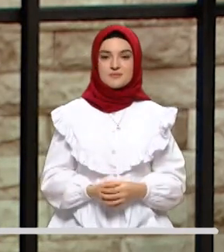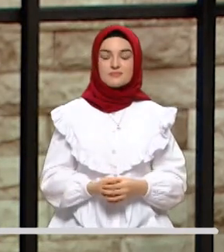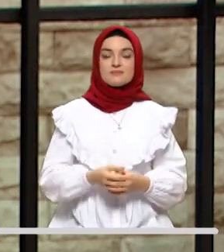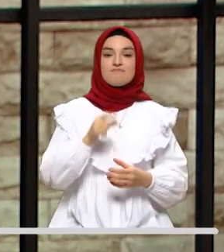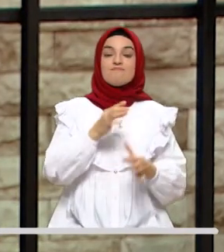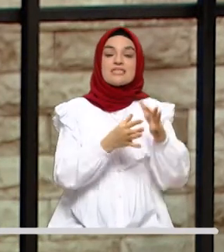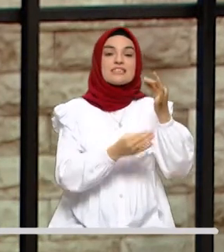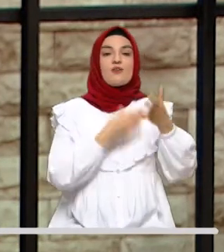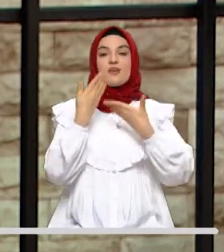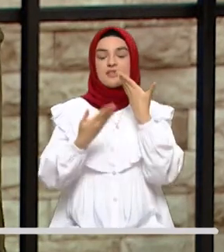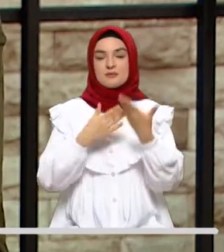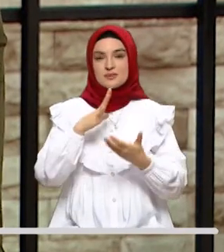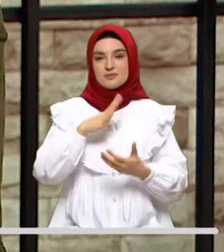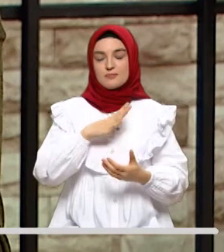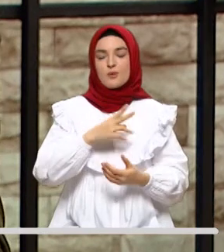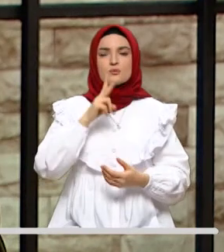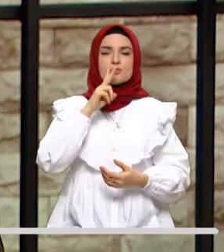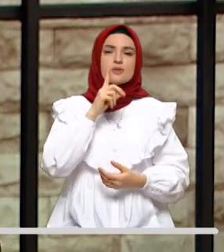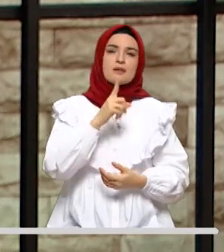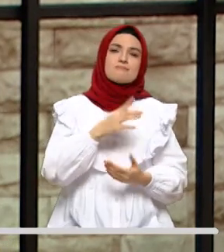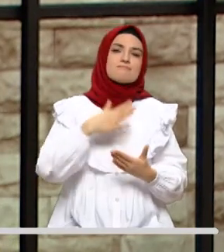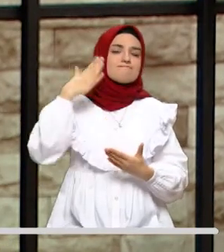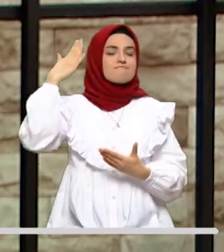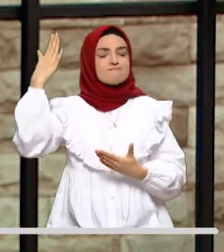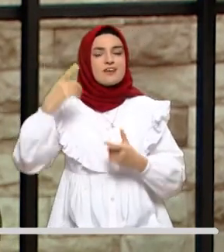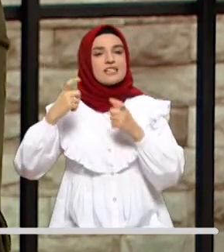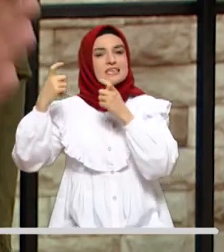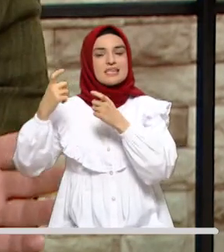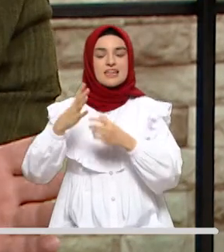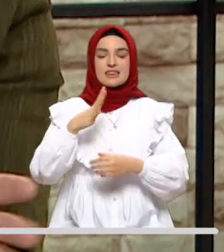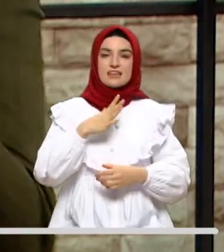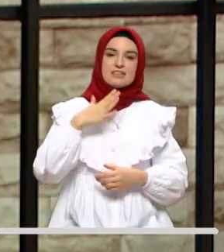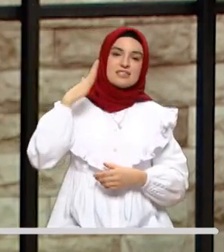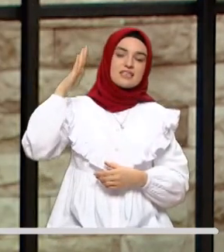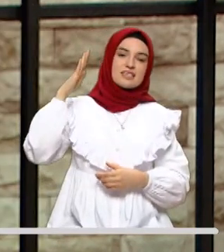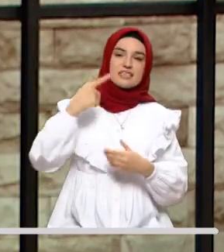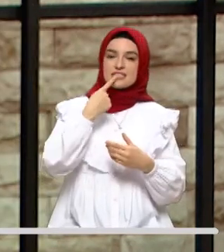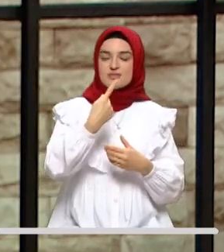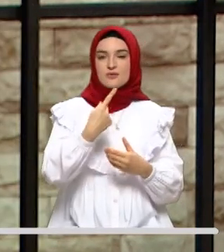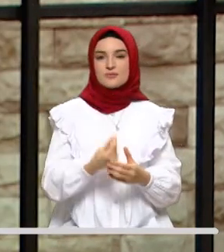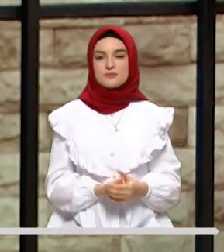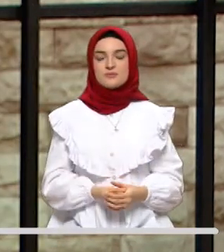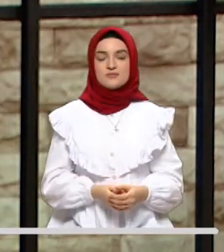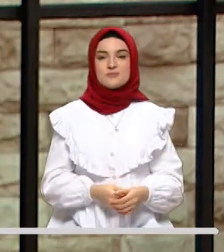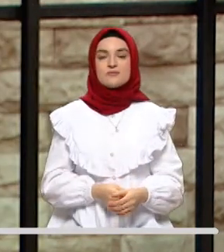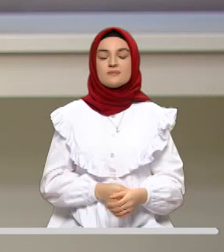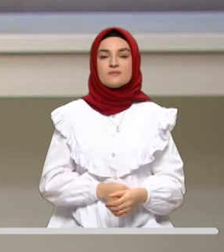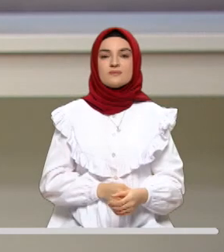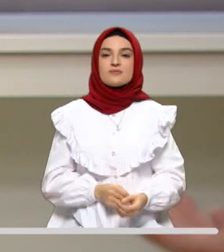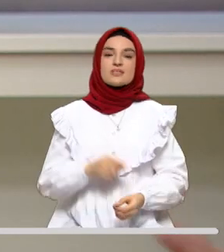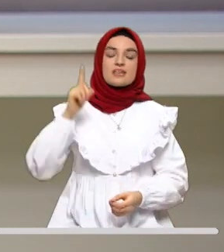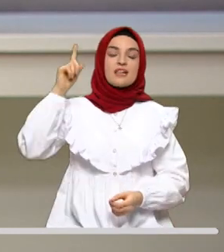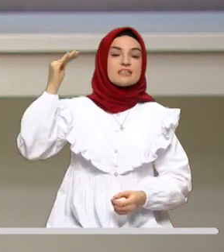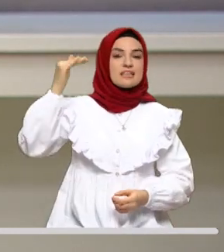insanoğlunu anlatıyor. Hı hı. En sonunda bir ulu divana gideceğiz. Ondan olduk, ona gideceğiz. Değil mi? Evet. Ondan geldik,